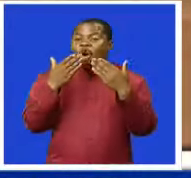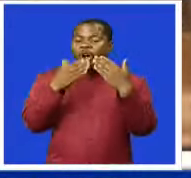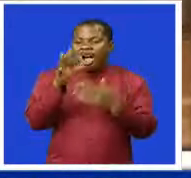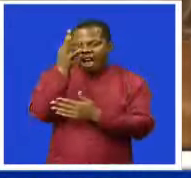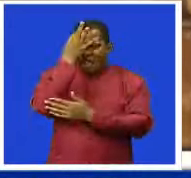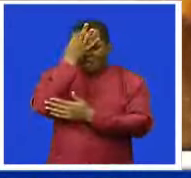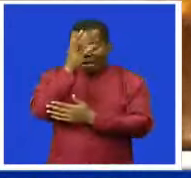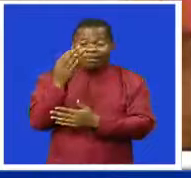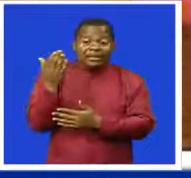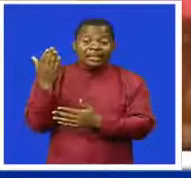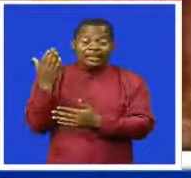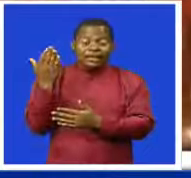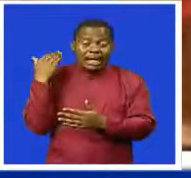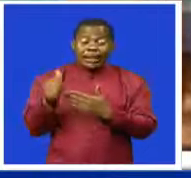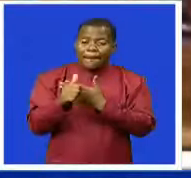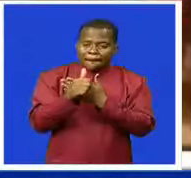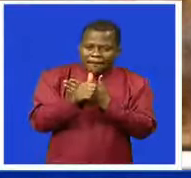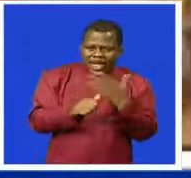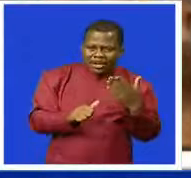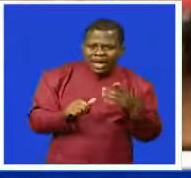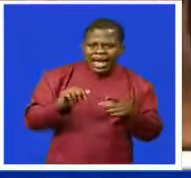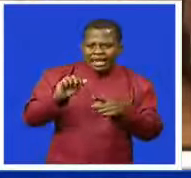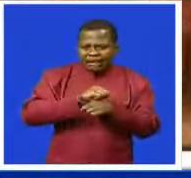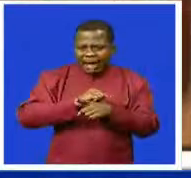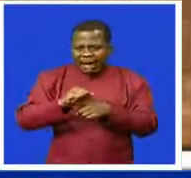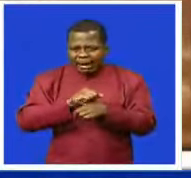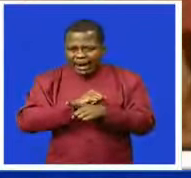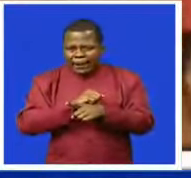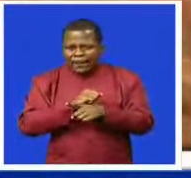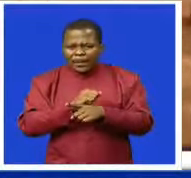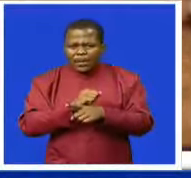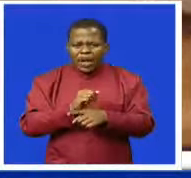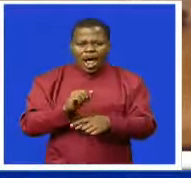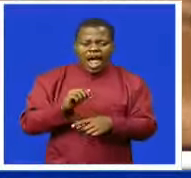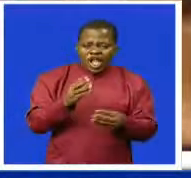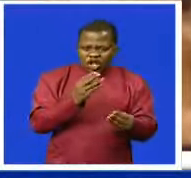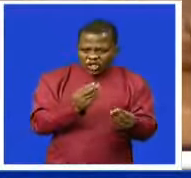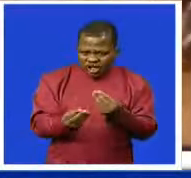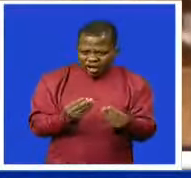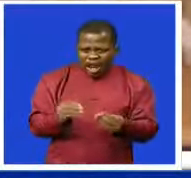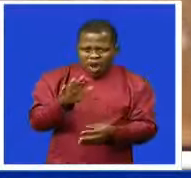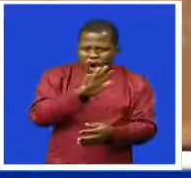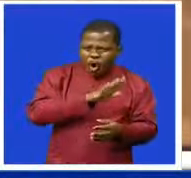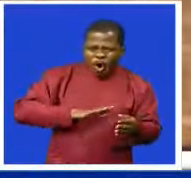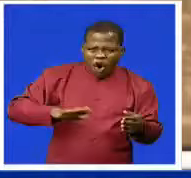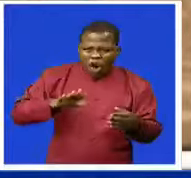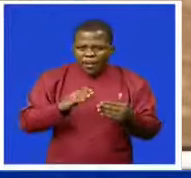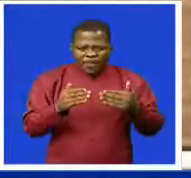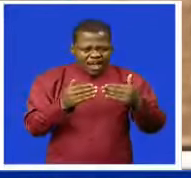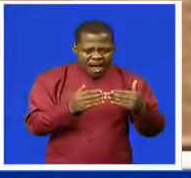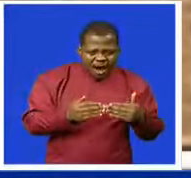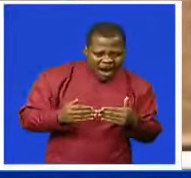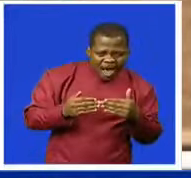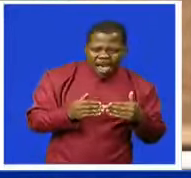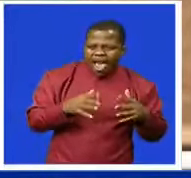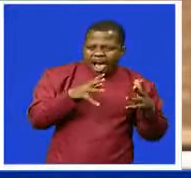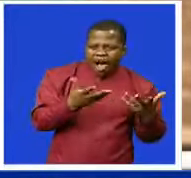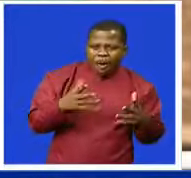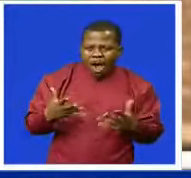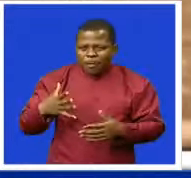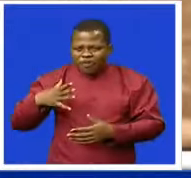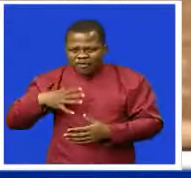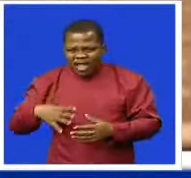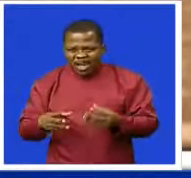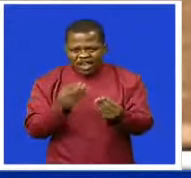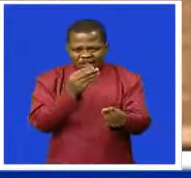babececeshwa khona ukuthi bakwadi kunakekela lonke ihlobo lwemntwana njengoba basebenza nebantwana labehlukene nalabachamuka